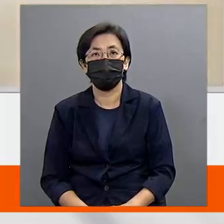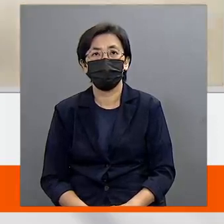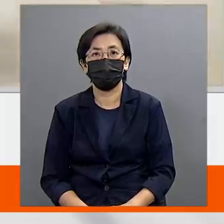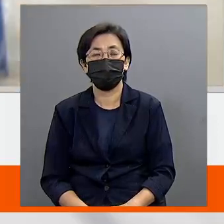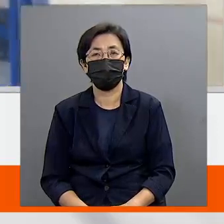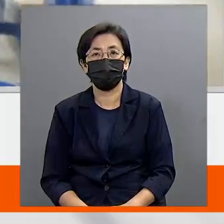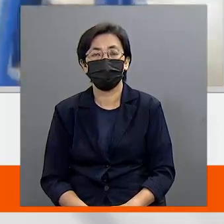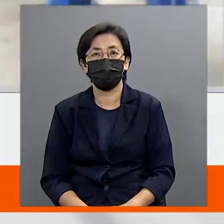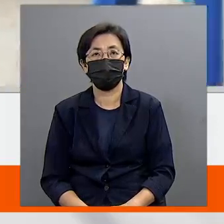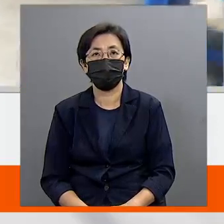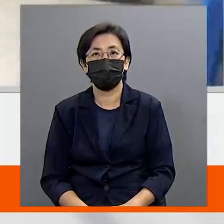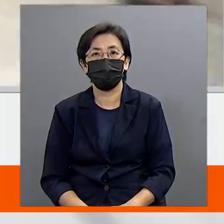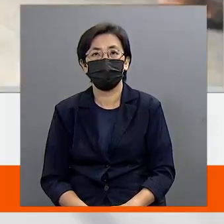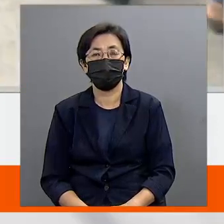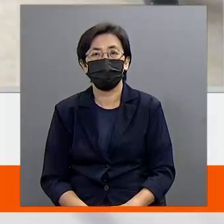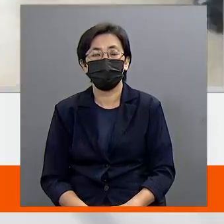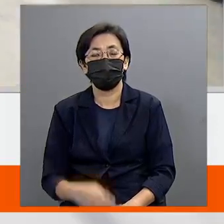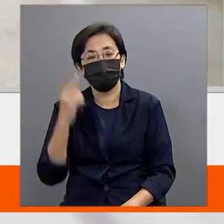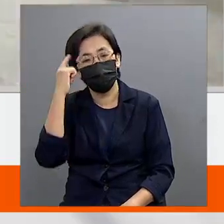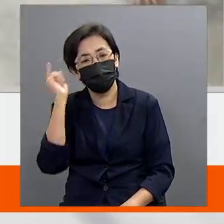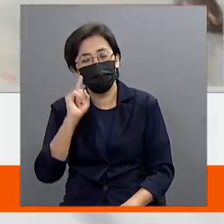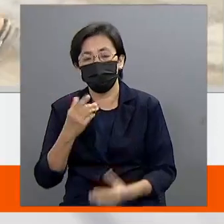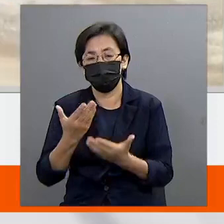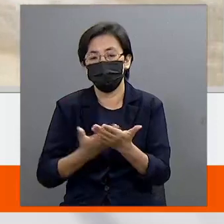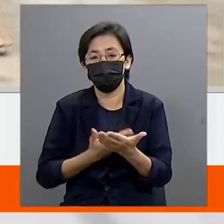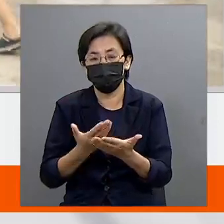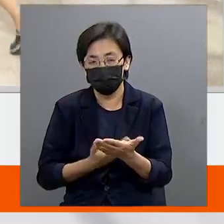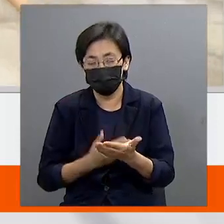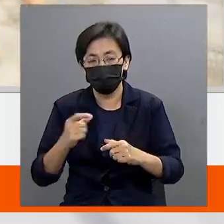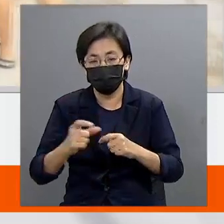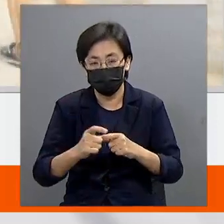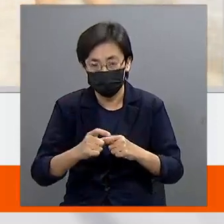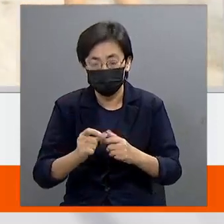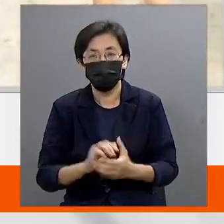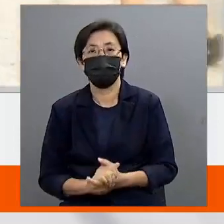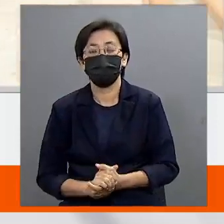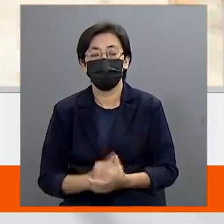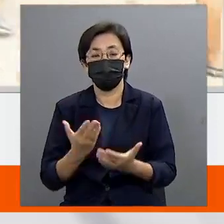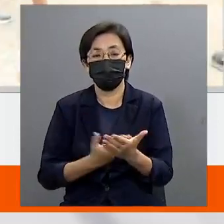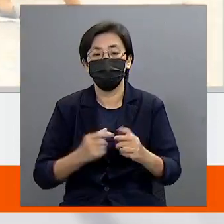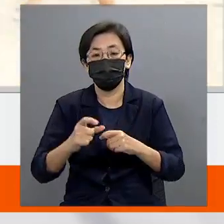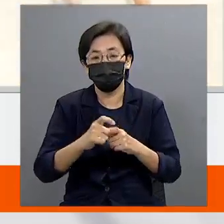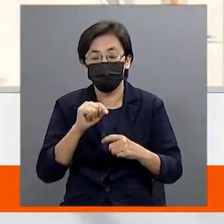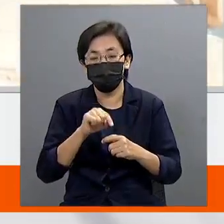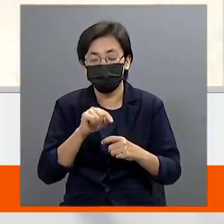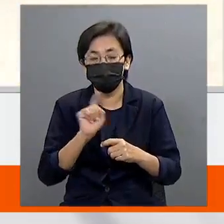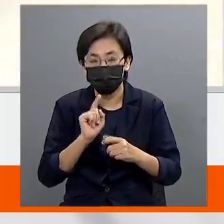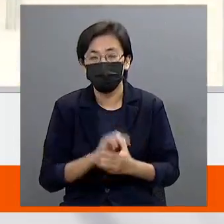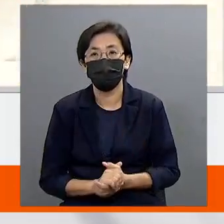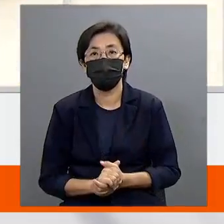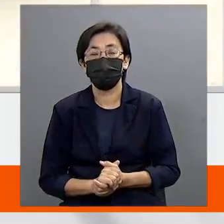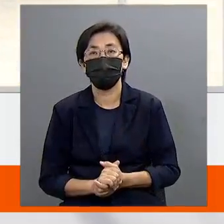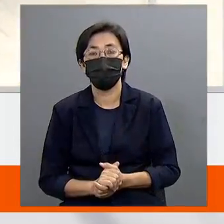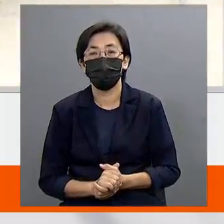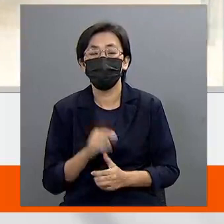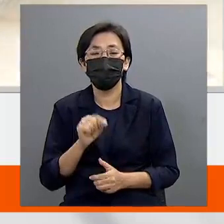เราอาจต้องคิดถึงฮะสลากกินแบ่งเนี่ยถ้าในทางวิชาการเนี่ยเขาถือเป็นการพนันอย่างอ่อนนะครับเ